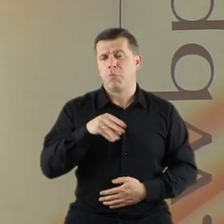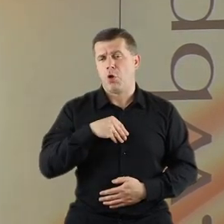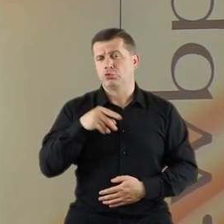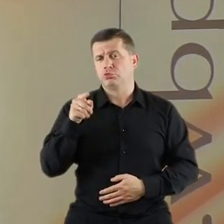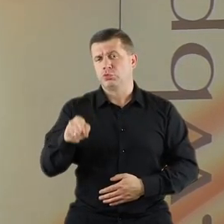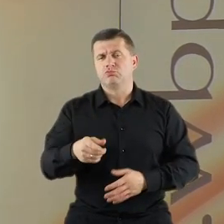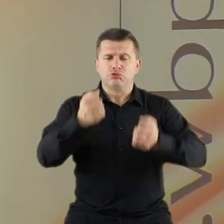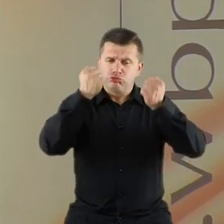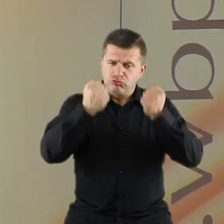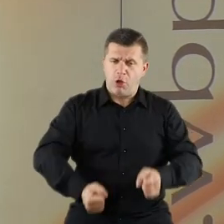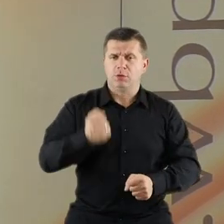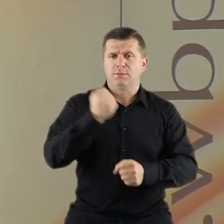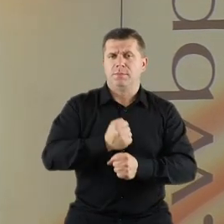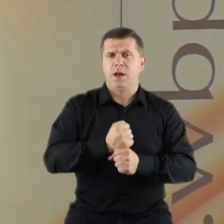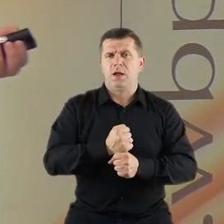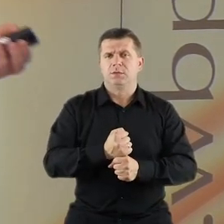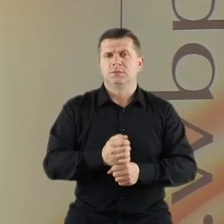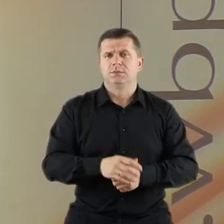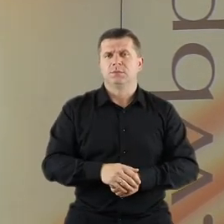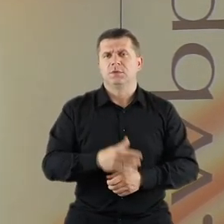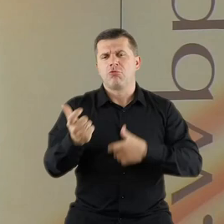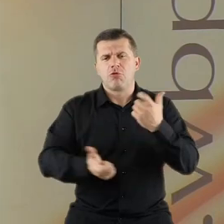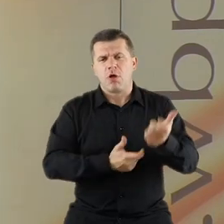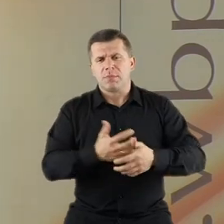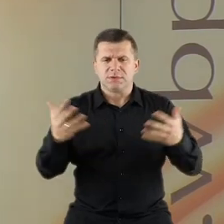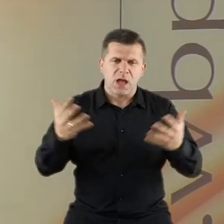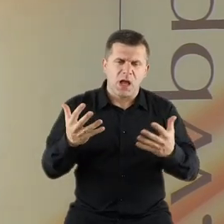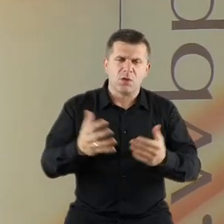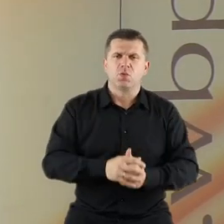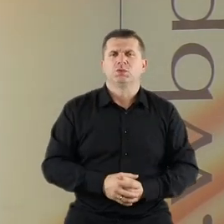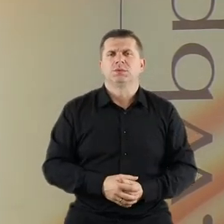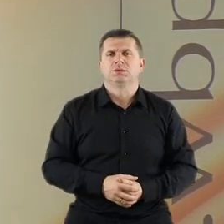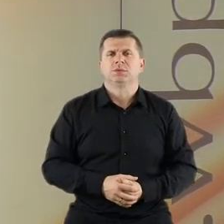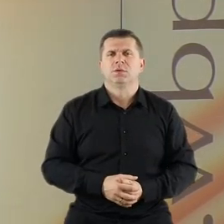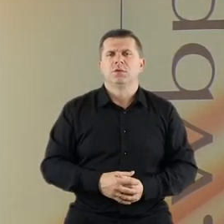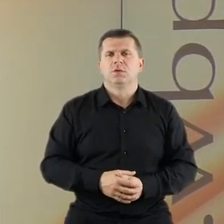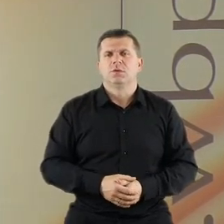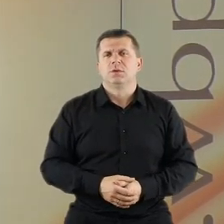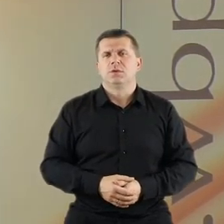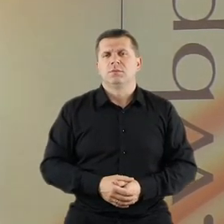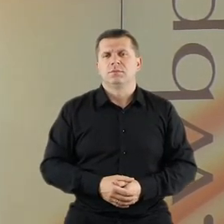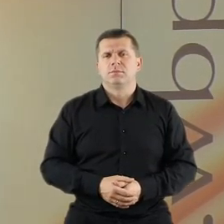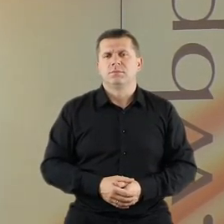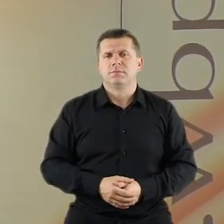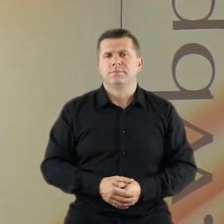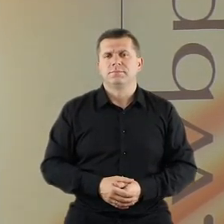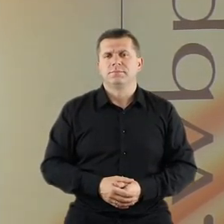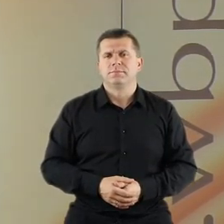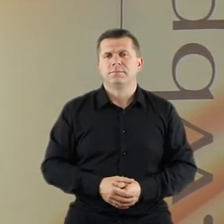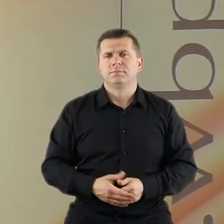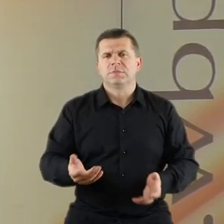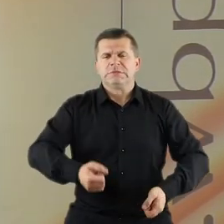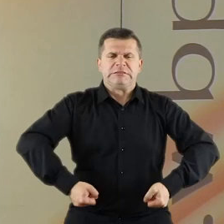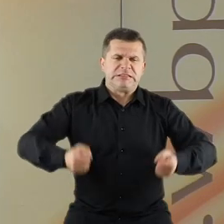może to być z ciężkiej pracy oberwanie na mnożenie się czyli właśnie też oberwanie się